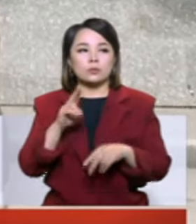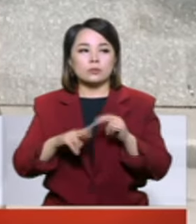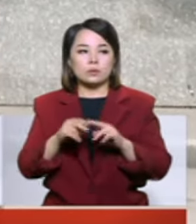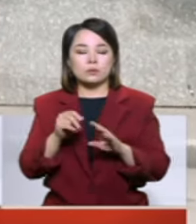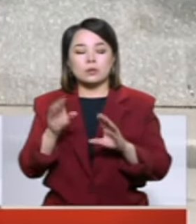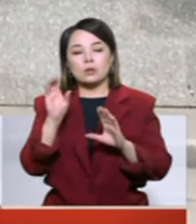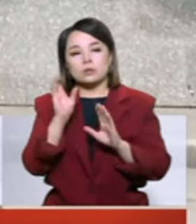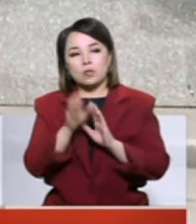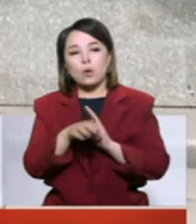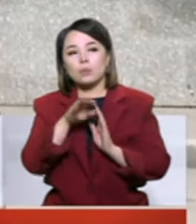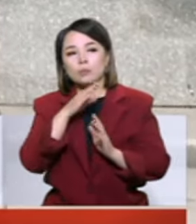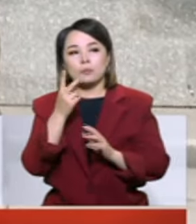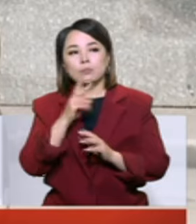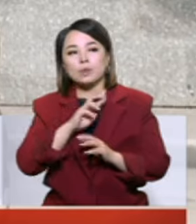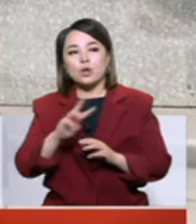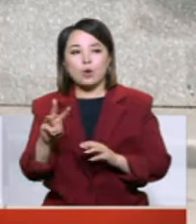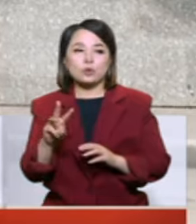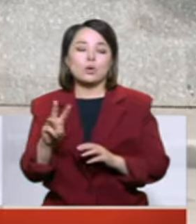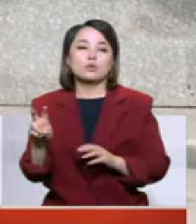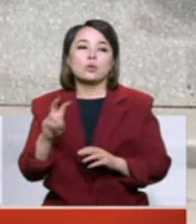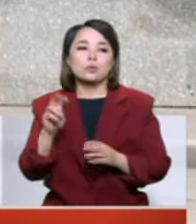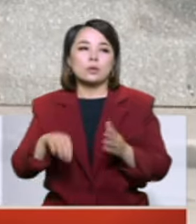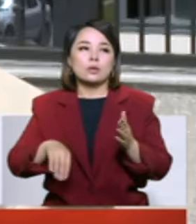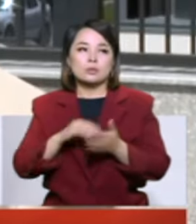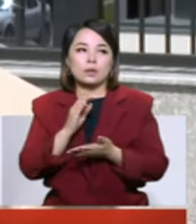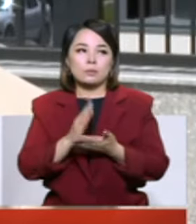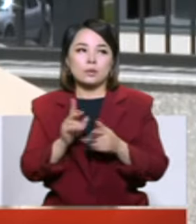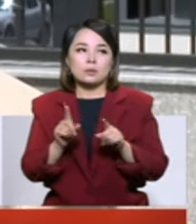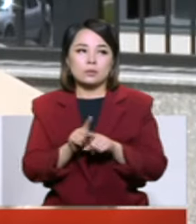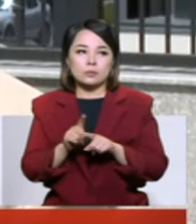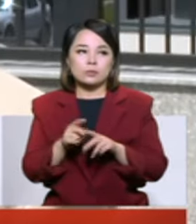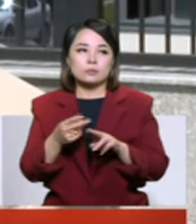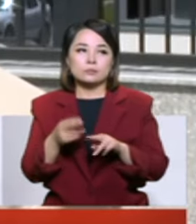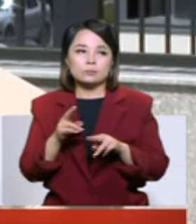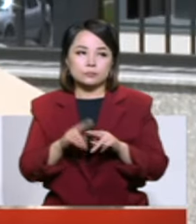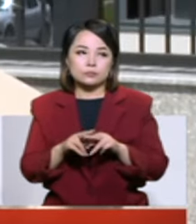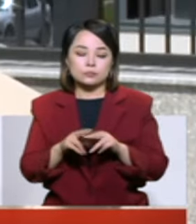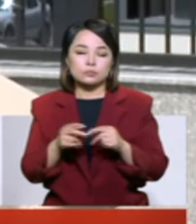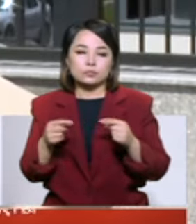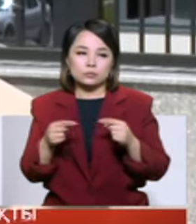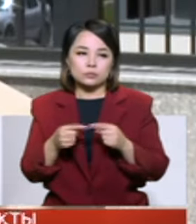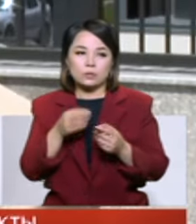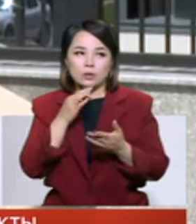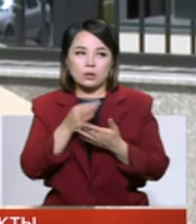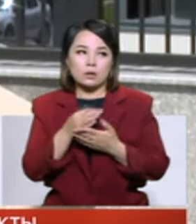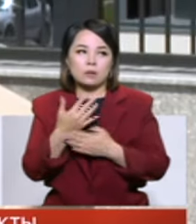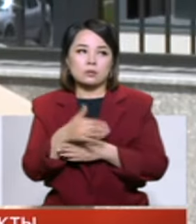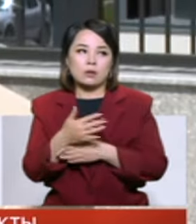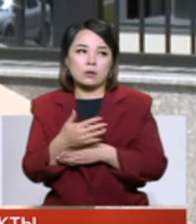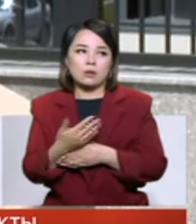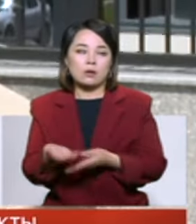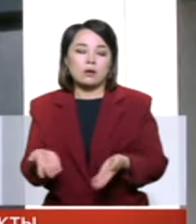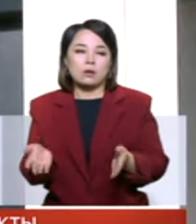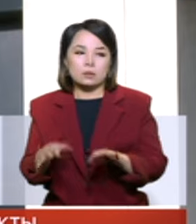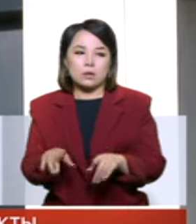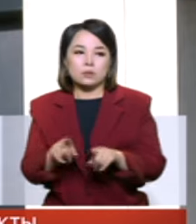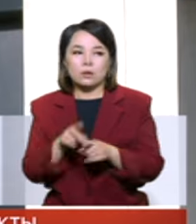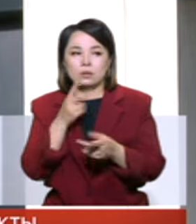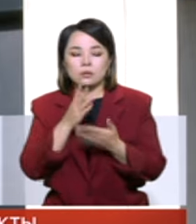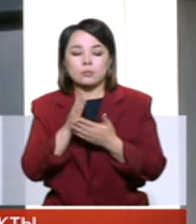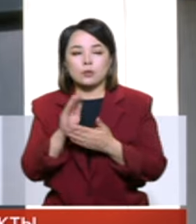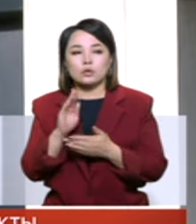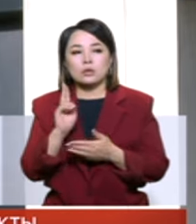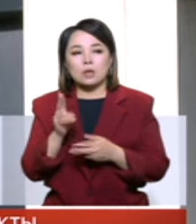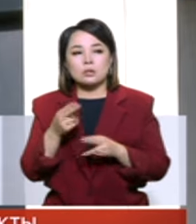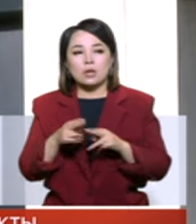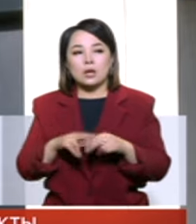көп. Миллион долларға да сатып алған дольщиктер бар. Енді шындық айтқанда, далада қаңғырып қалғанда дольщик бар. Бұл